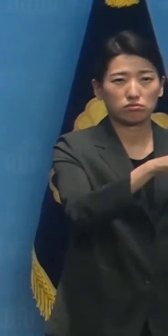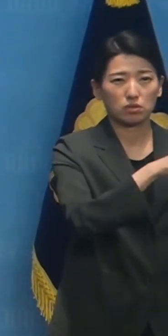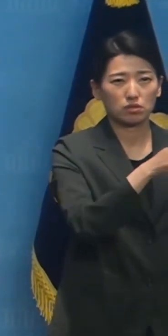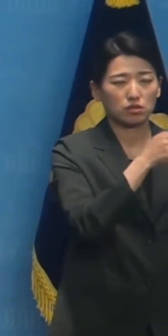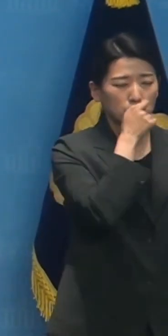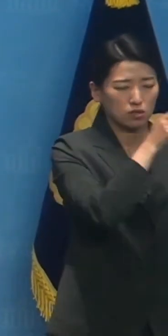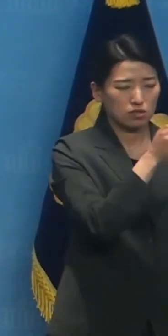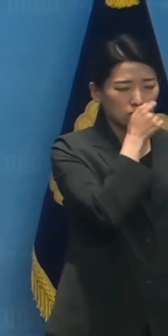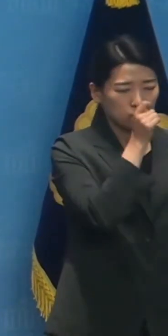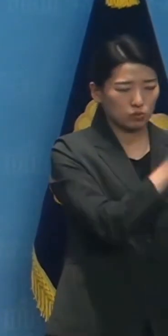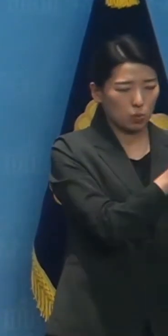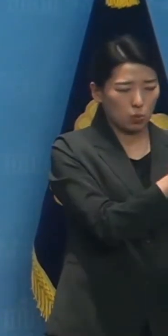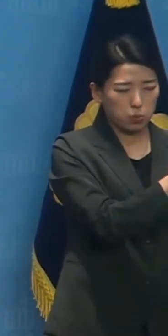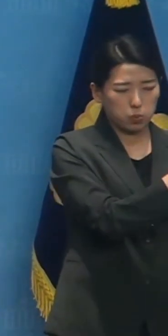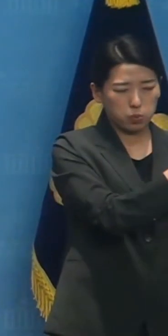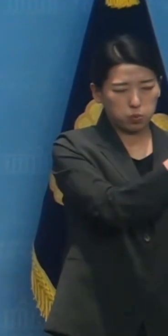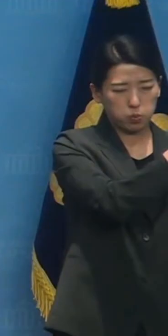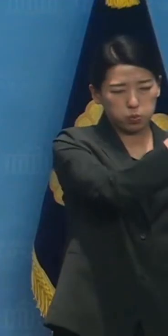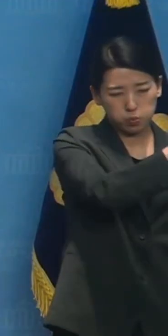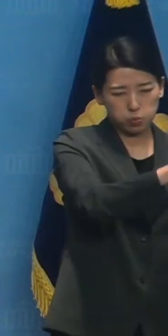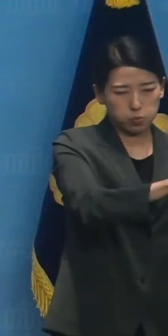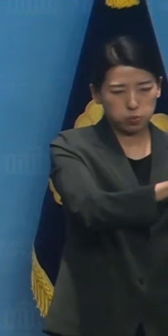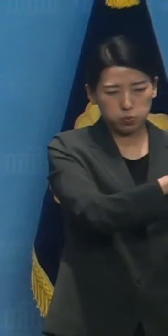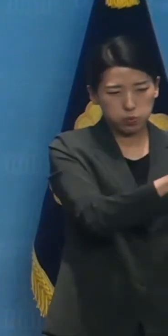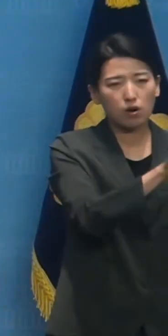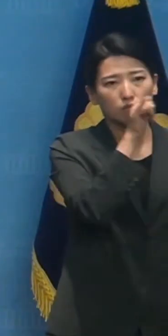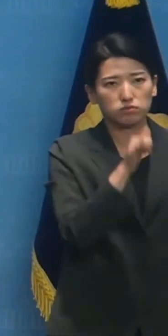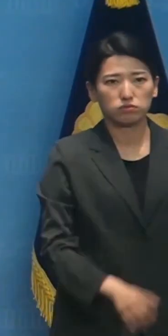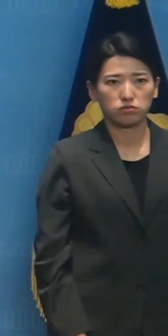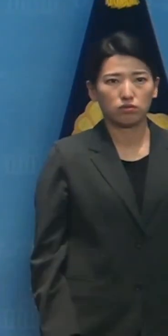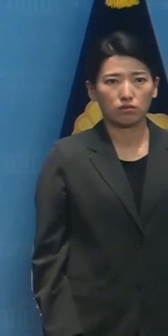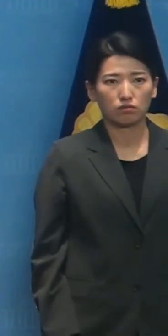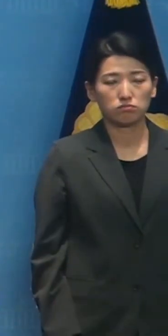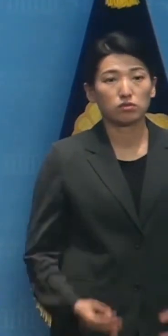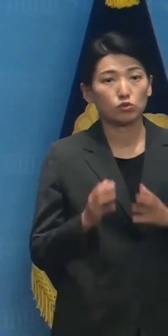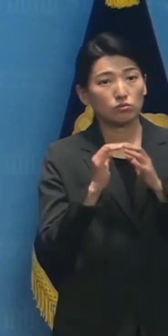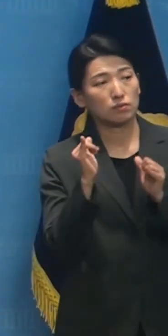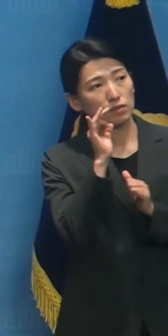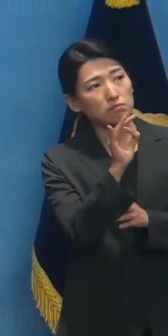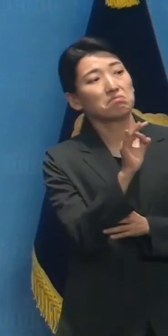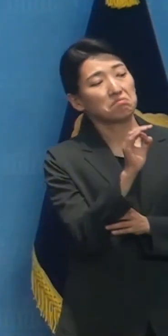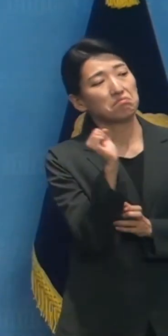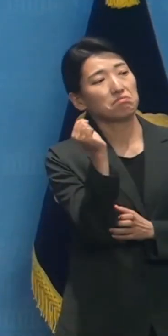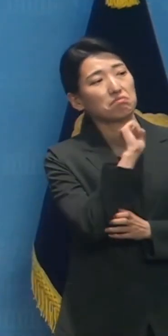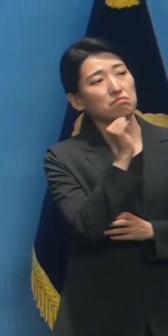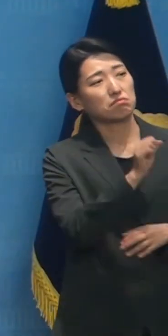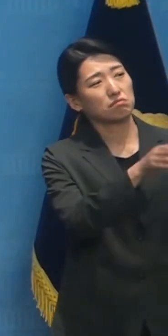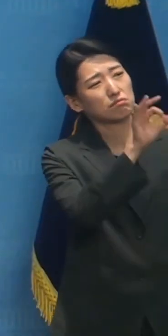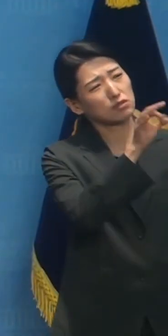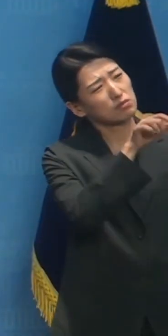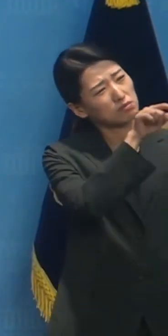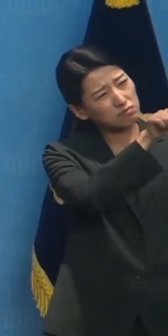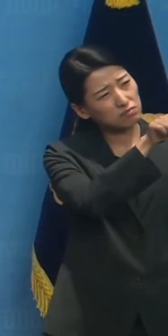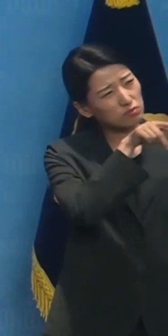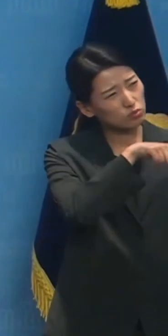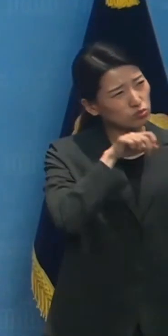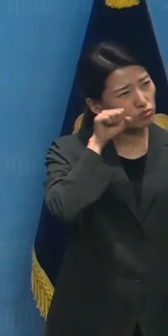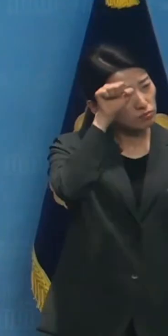자신의 입지를 키워왔습니다. 많은 국민들은 김문수가 국민의힘 대통령 후보가 될 수 있었던